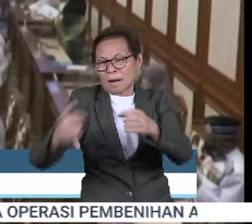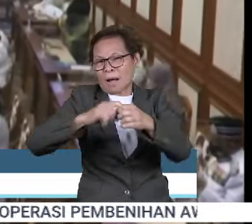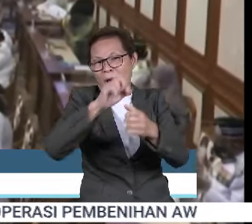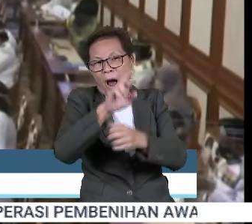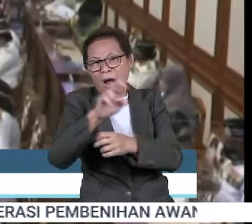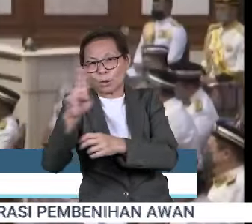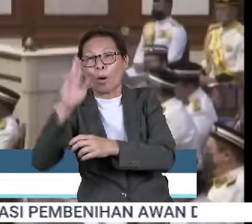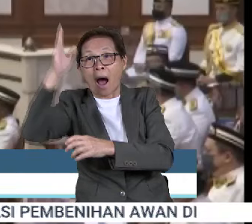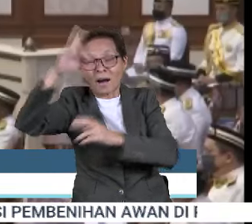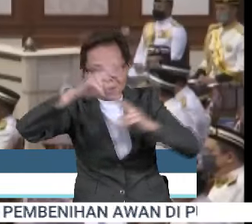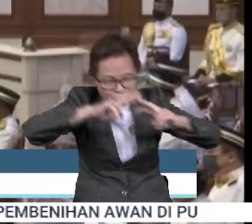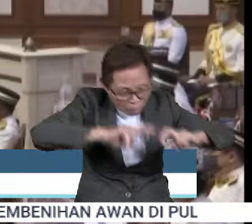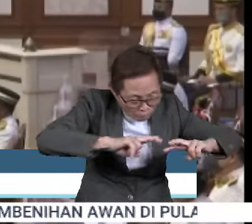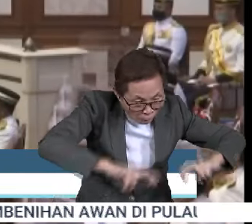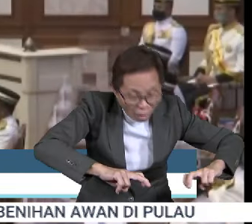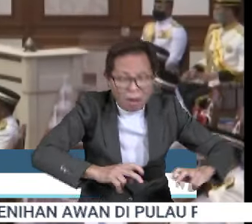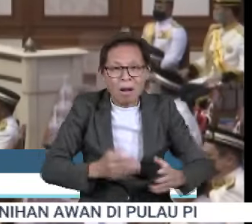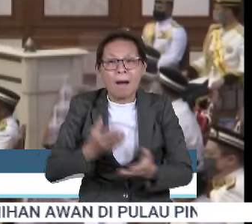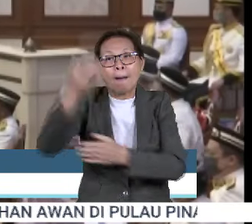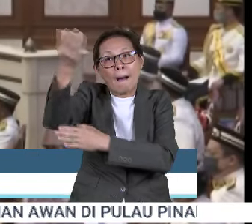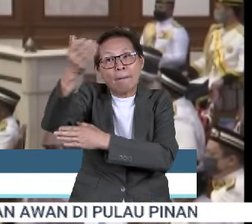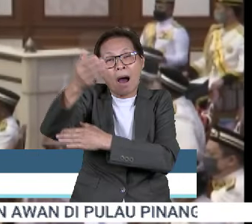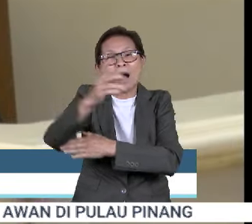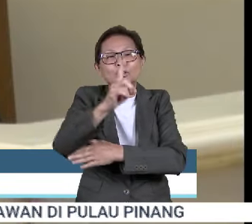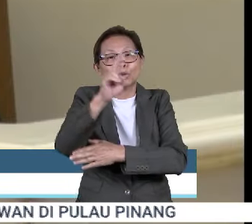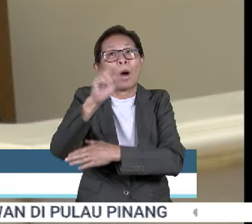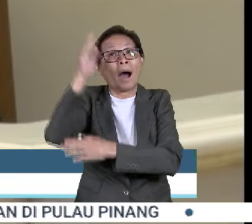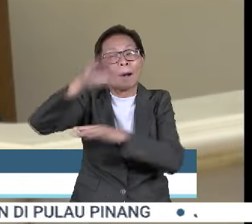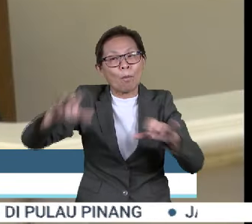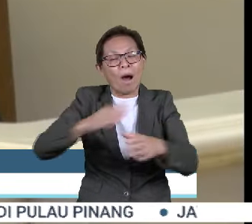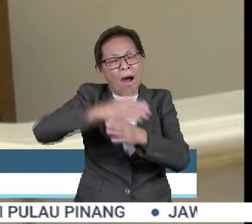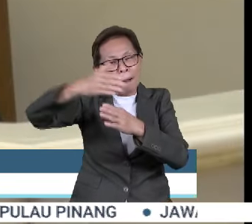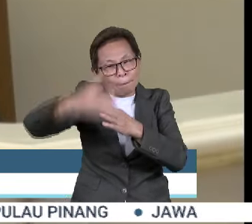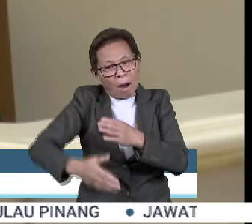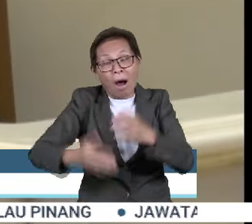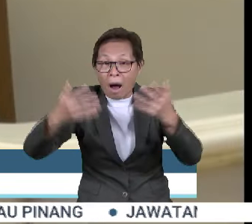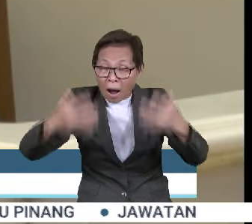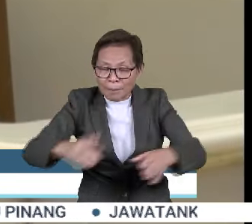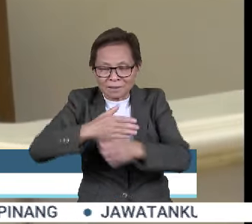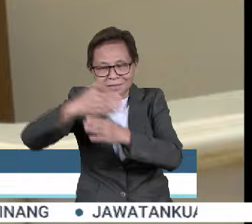akan diteliti. Pembentangannya di Dun akan dibuat setelah ia selesai dilaksana.